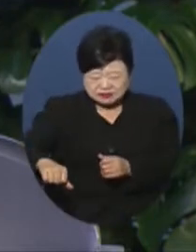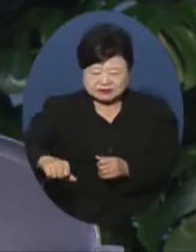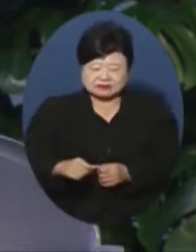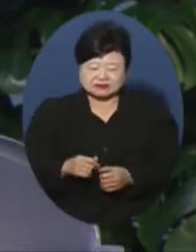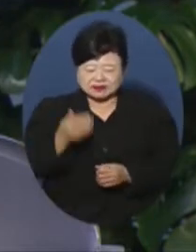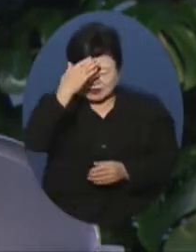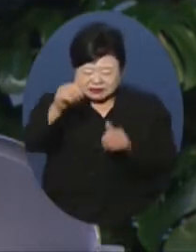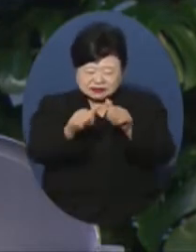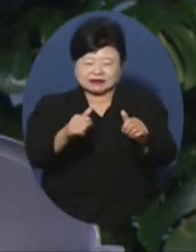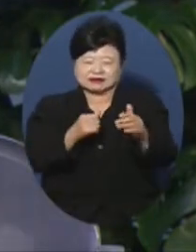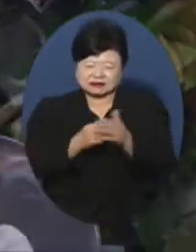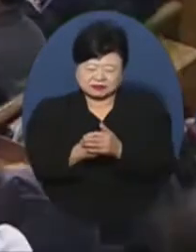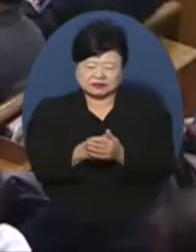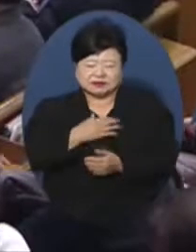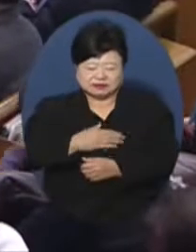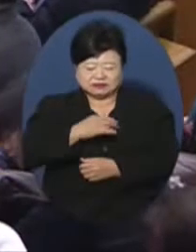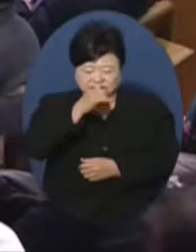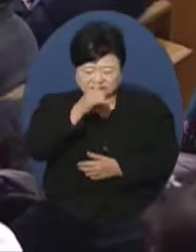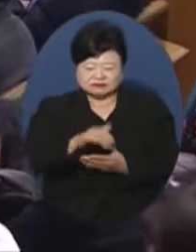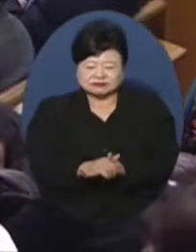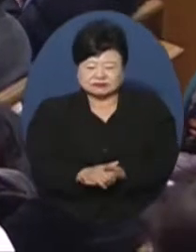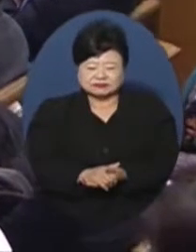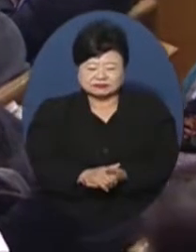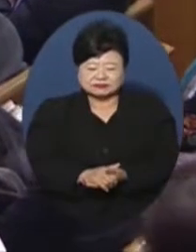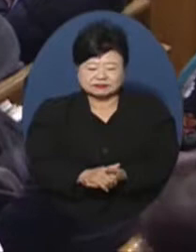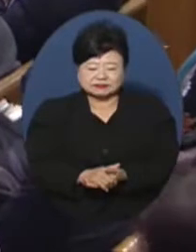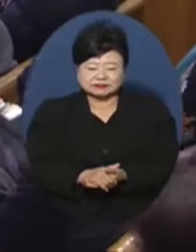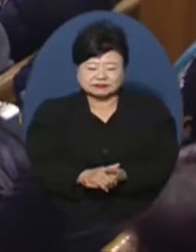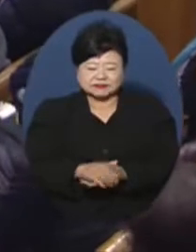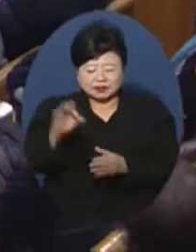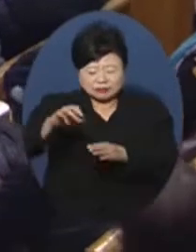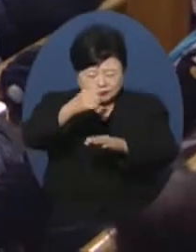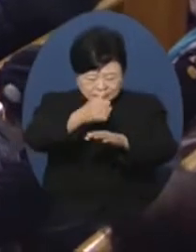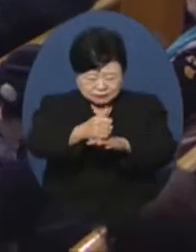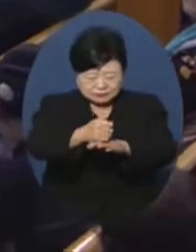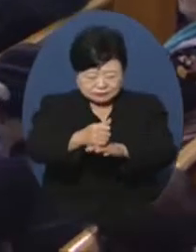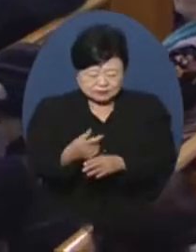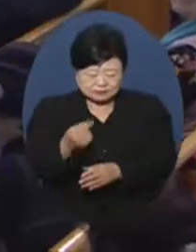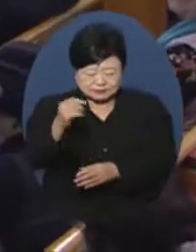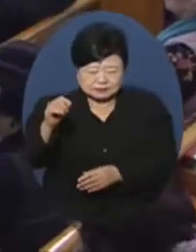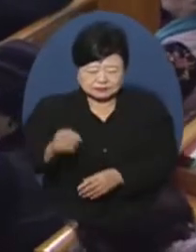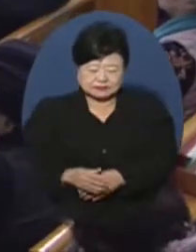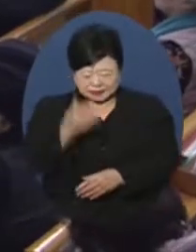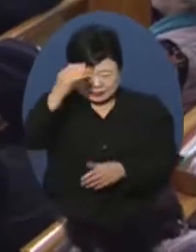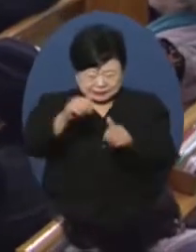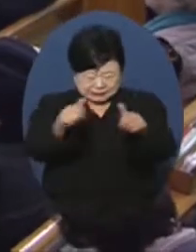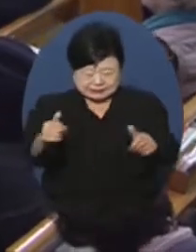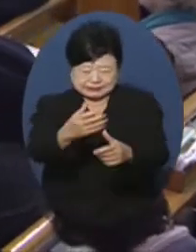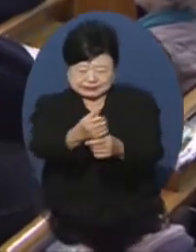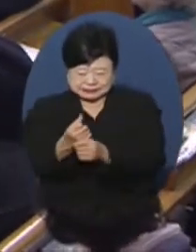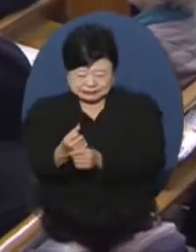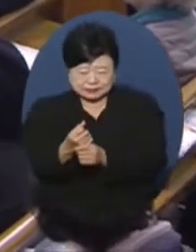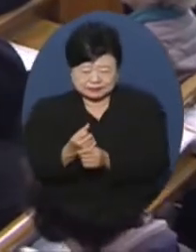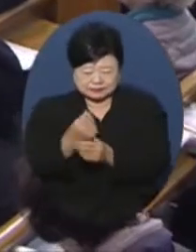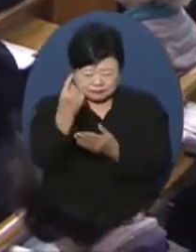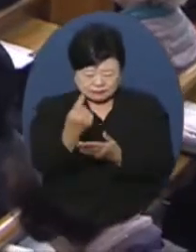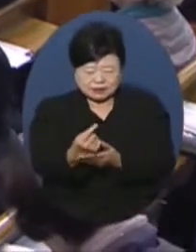것이 엘리사 때문이라는 것을 알게 된 아람 왕은 즉시 엘리야를